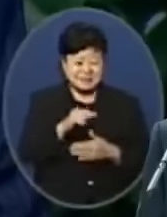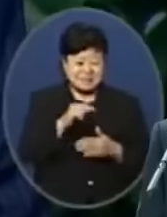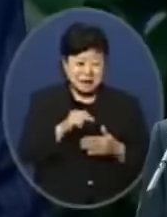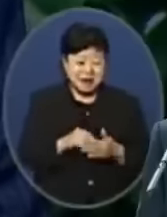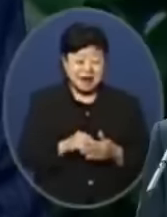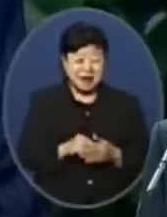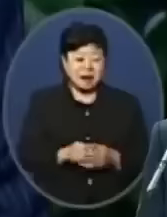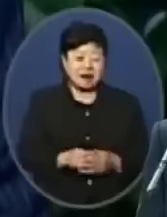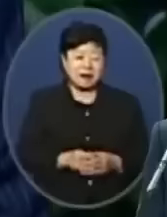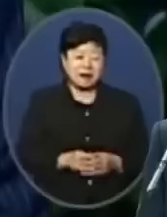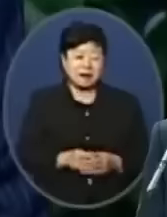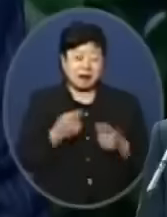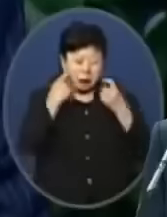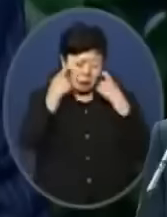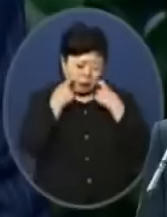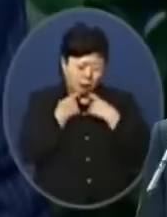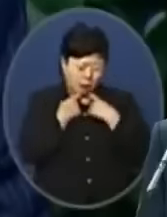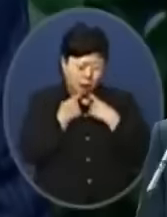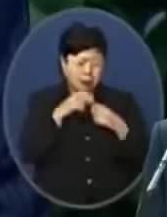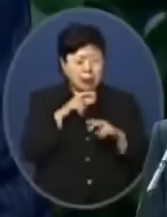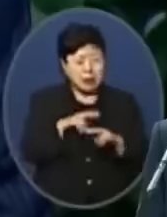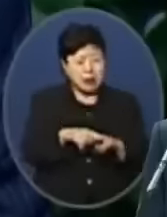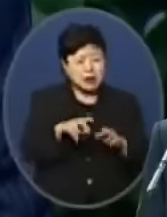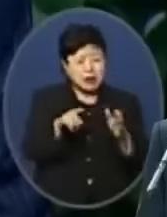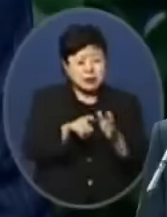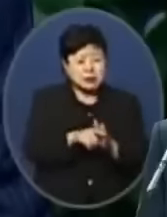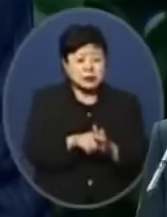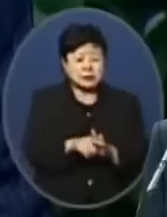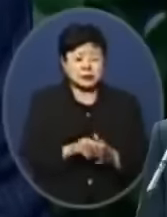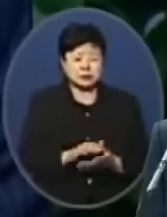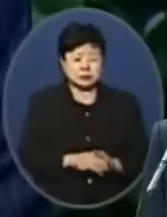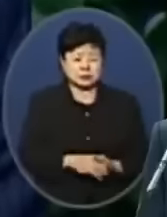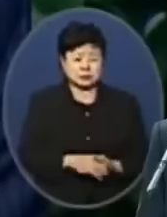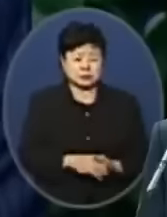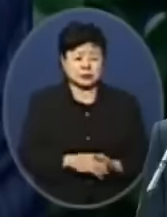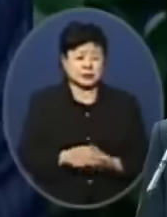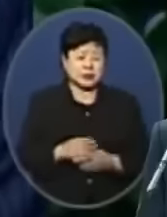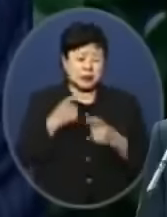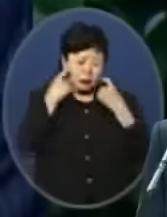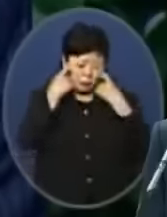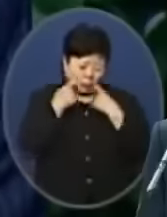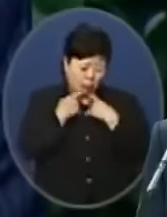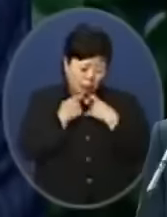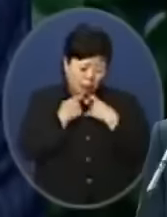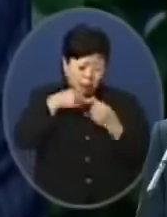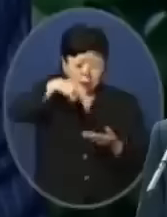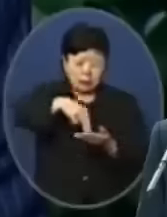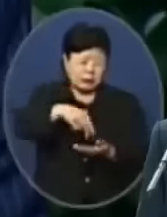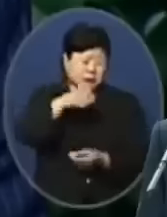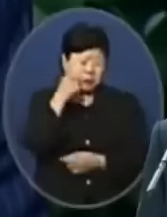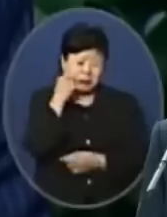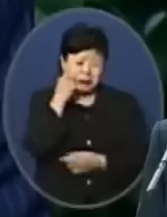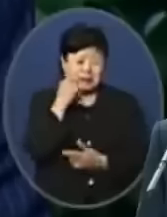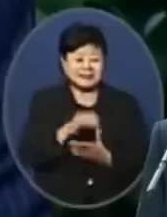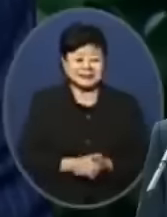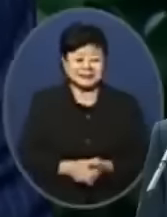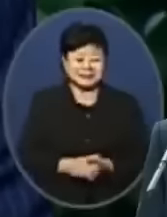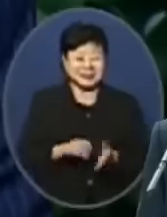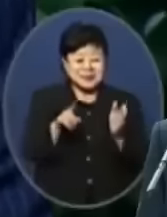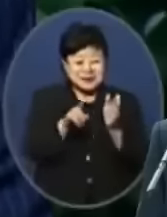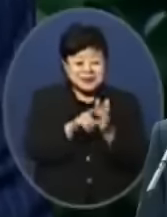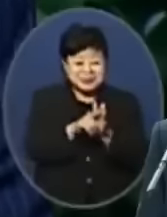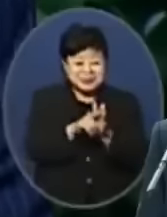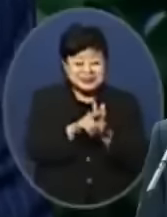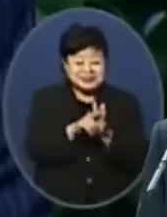마음속에 쭈그리고 앉아있어요. 믿음아 좀 믿어라. 영양실조가 돼서 못 일어납니다.